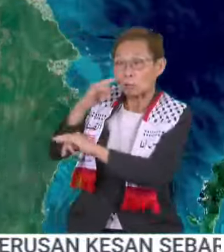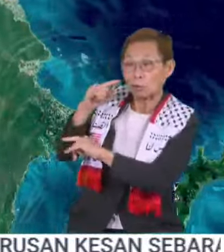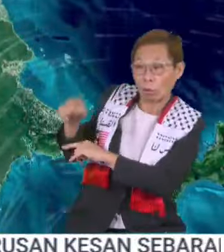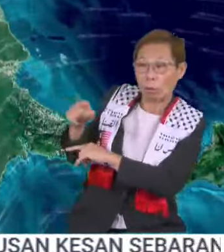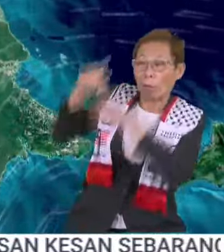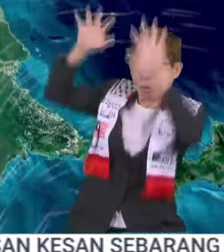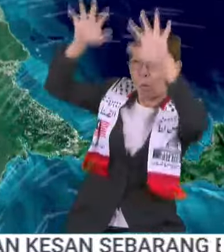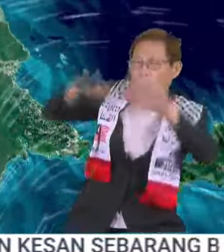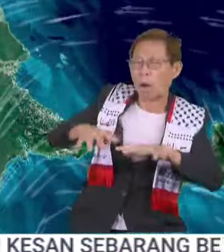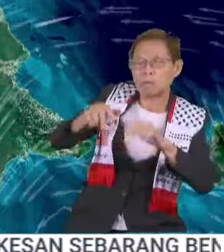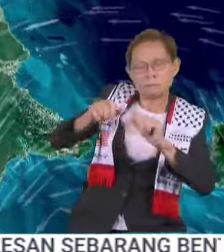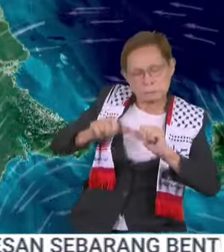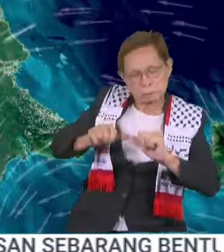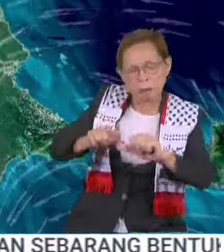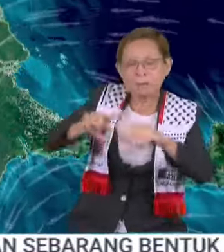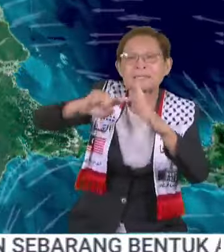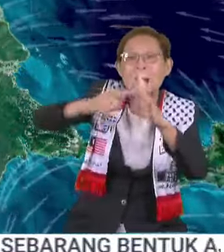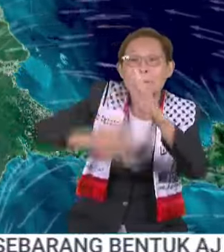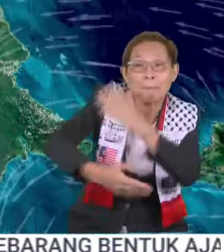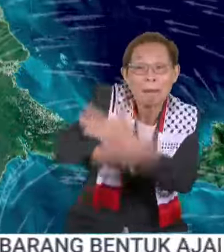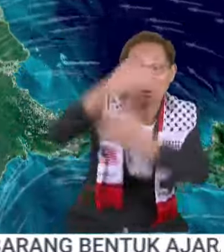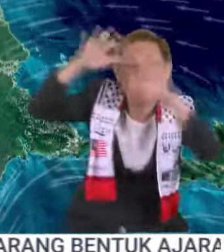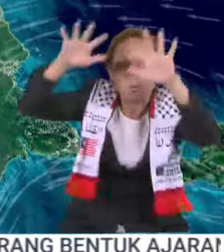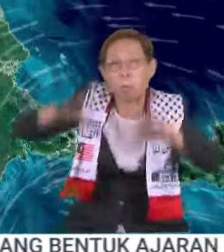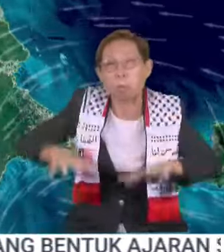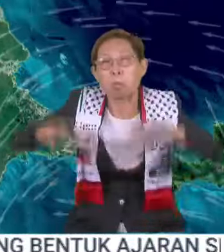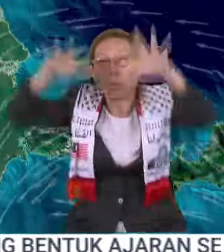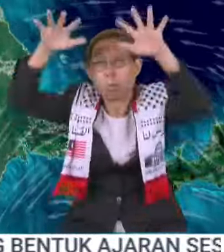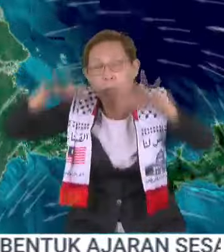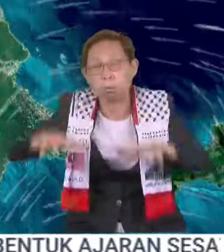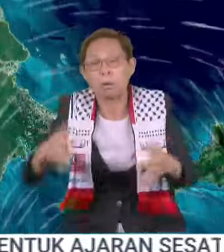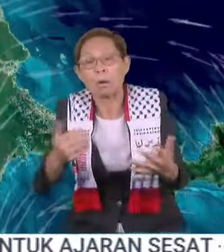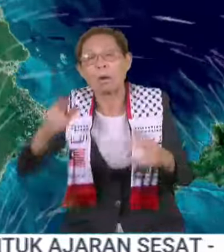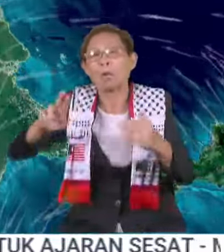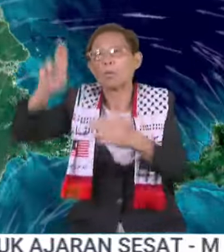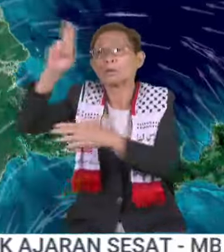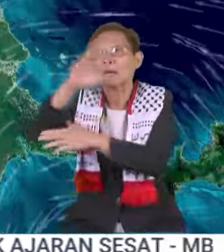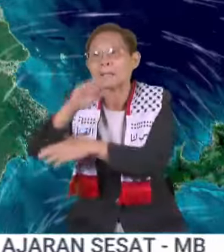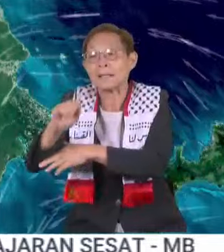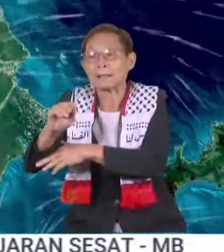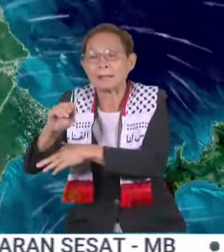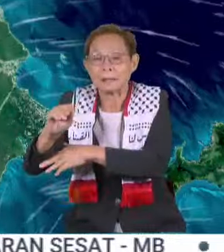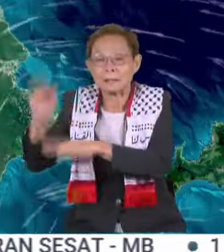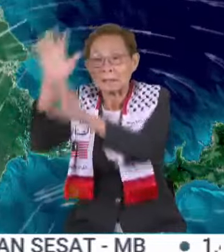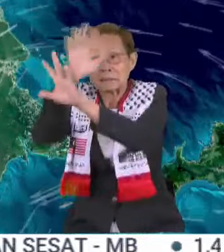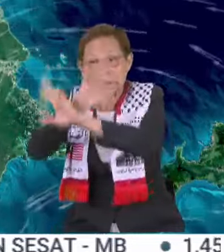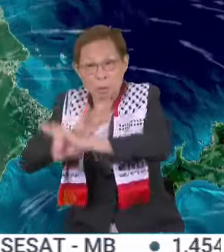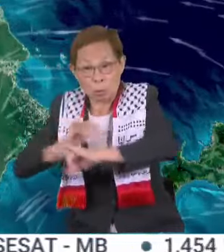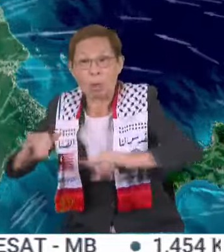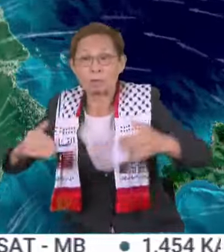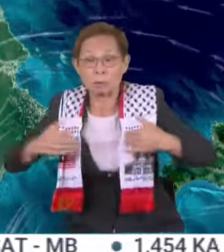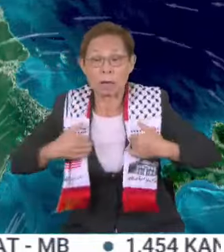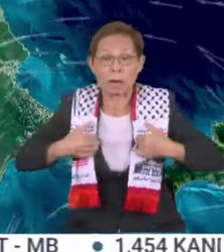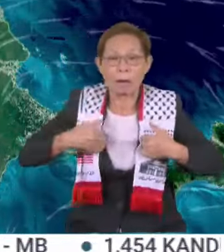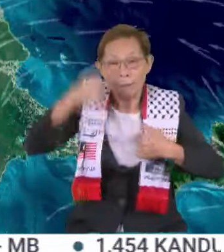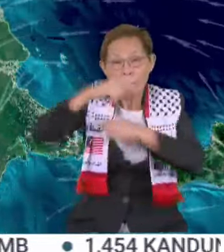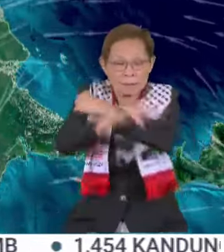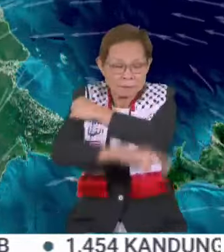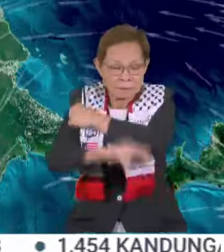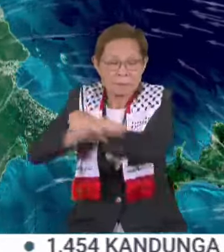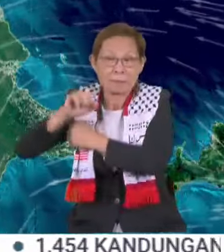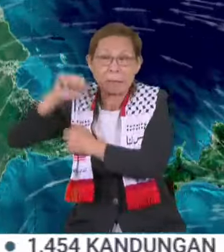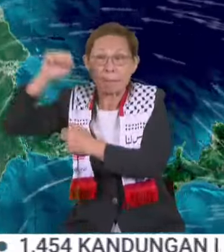lagi kekal sejak daripada pagi tadi melibatkan kawasan di sekitar utara dan juga pedalaman negeri Sarawak, manakala bagi negeri